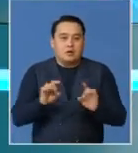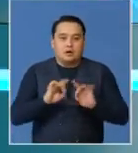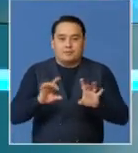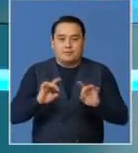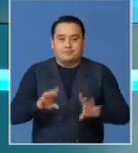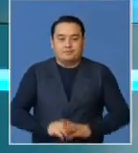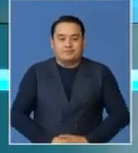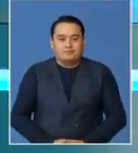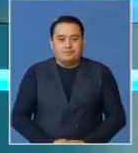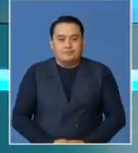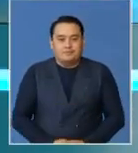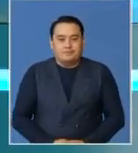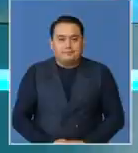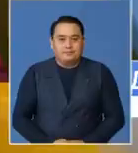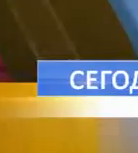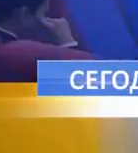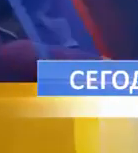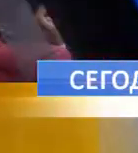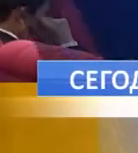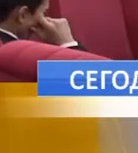коротко о самом важном.